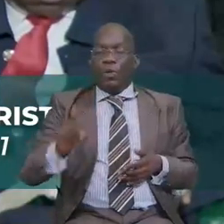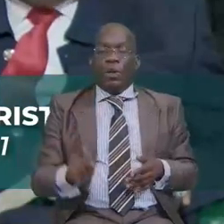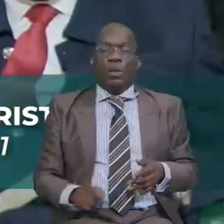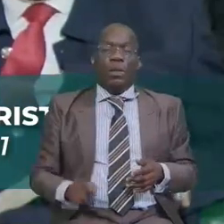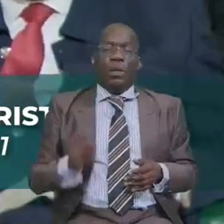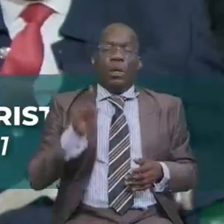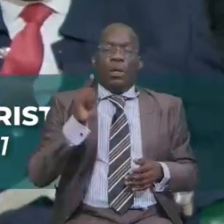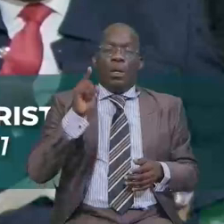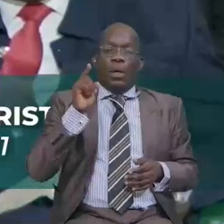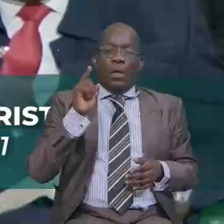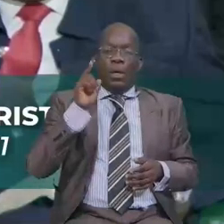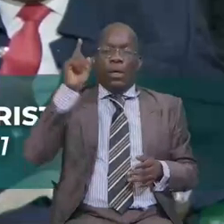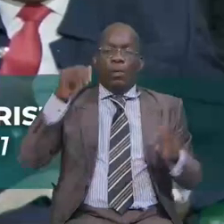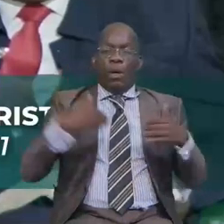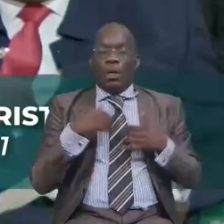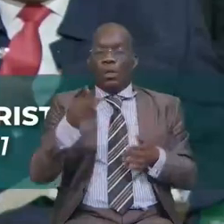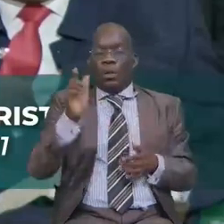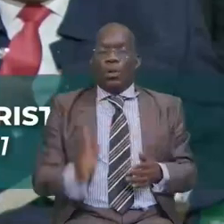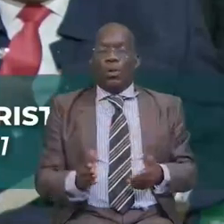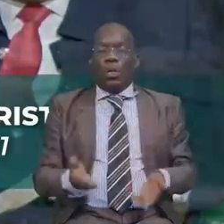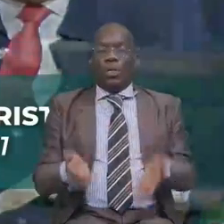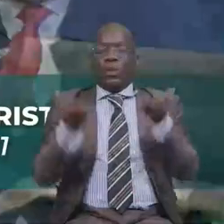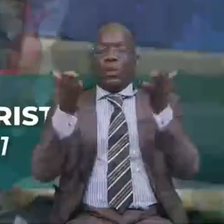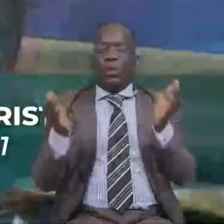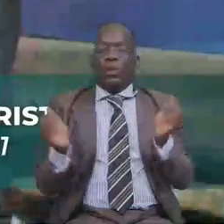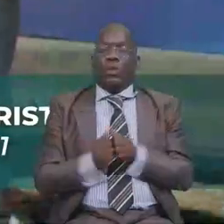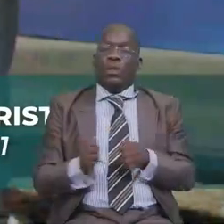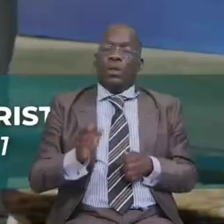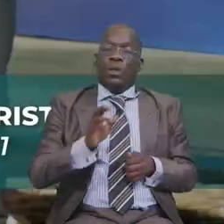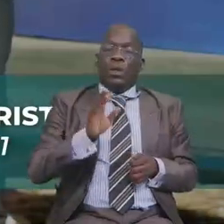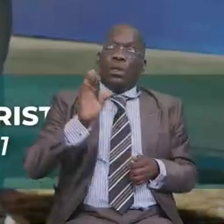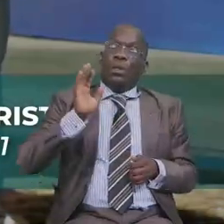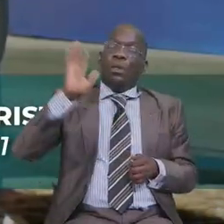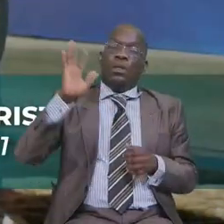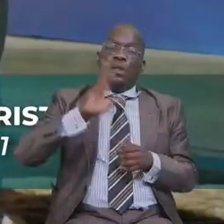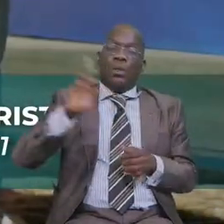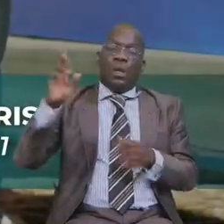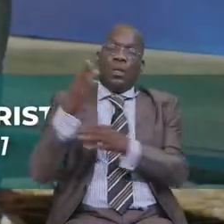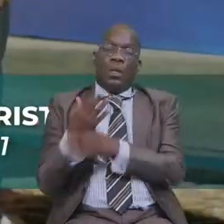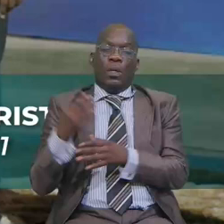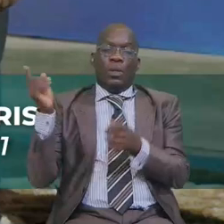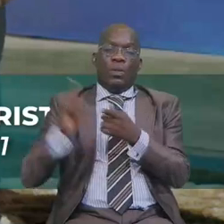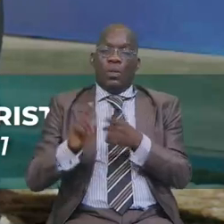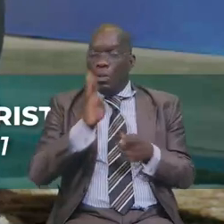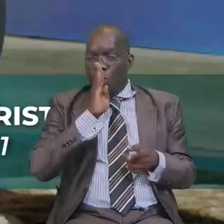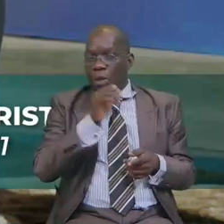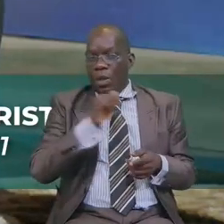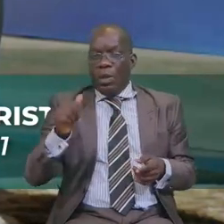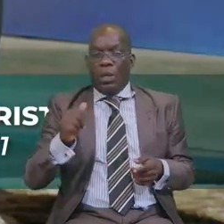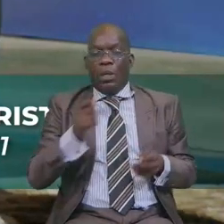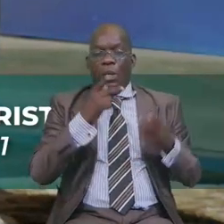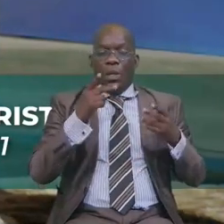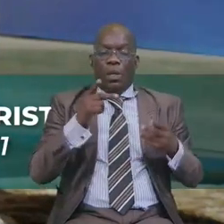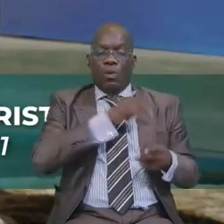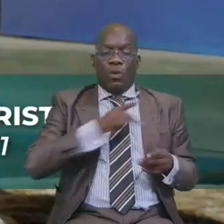31, Dieu l'a élevé par sa droite comme prince et sauveur pour donner à Israël